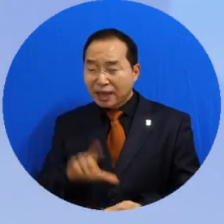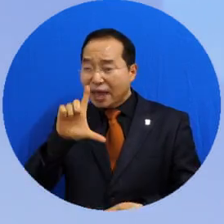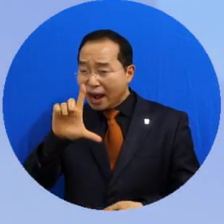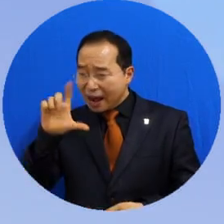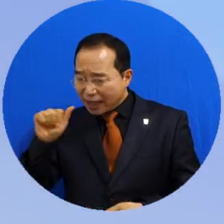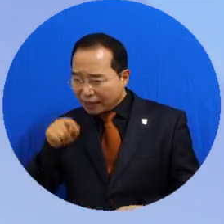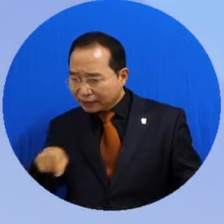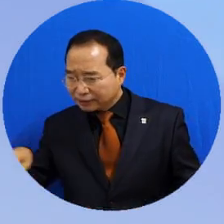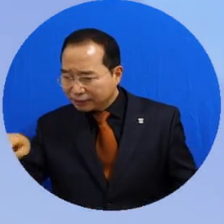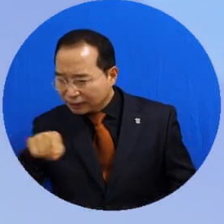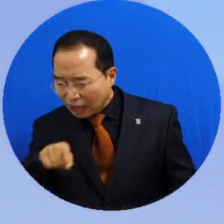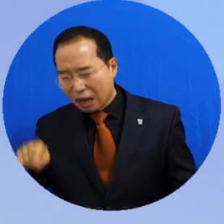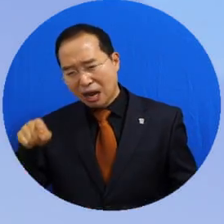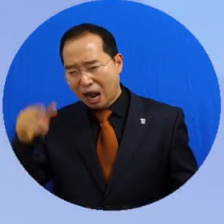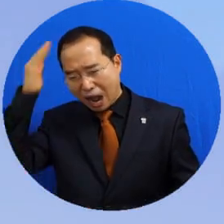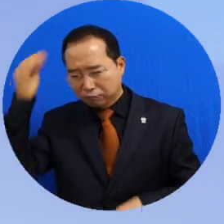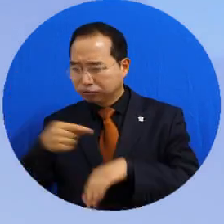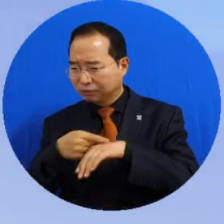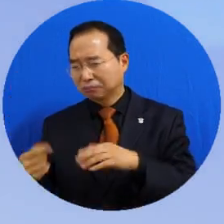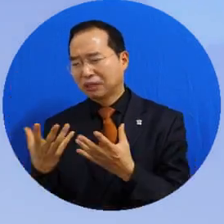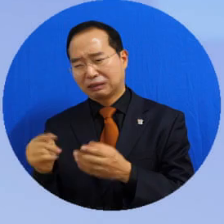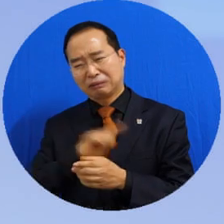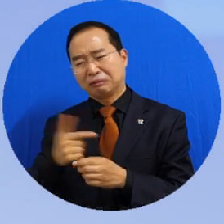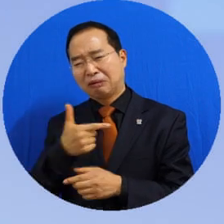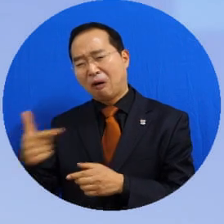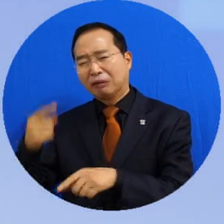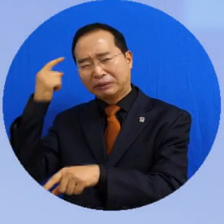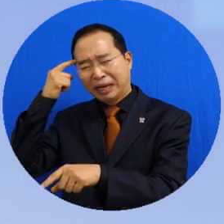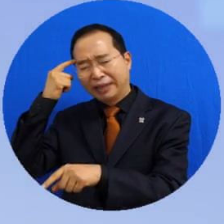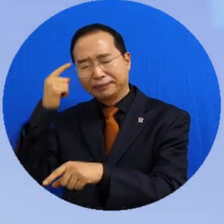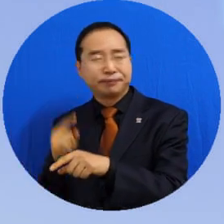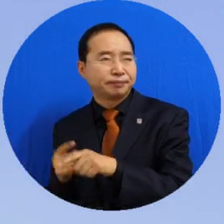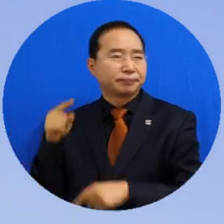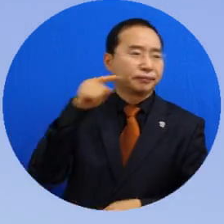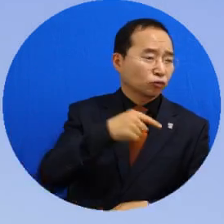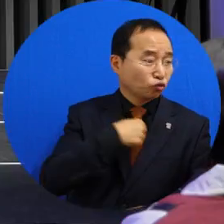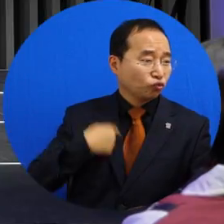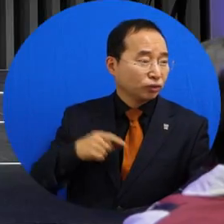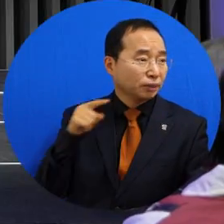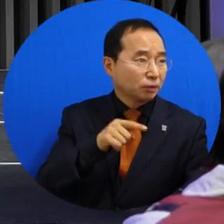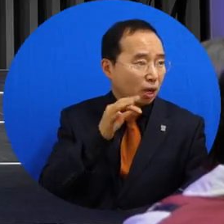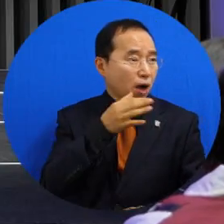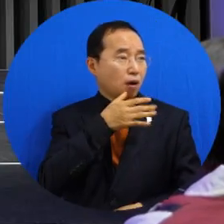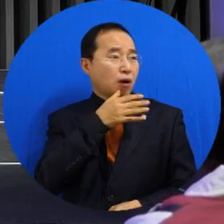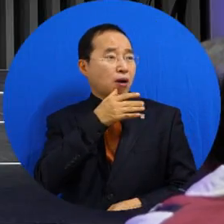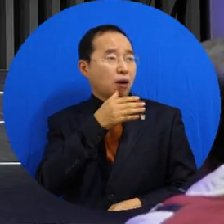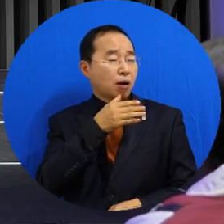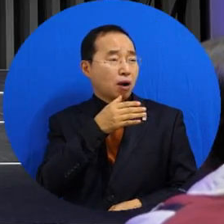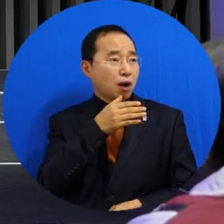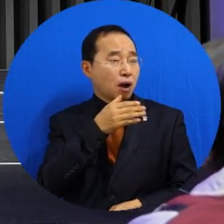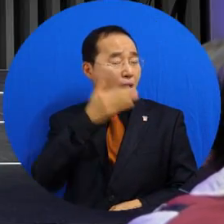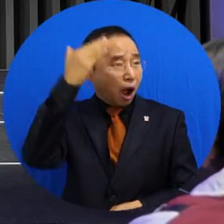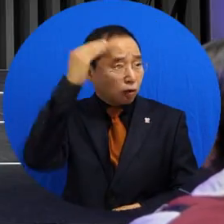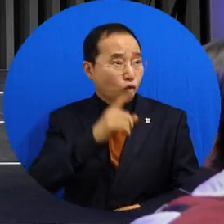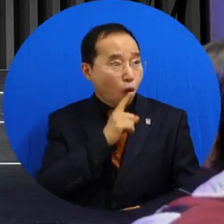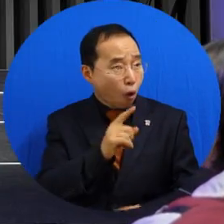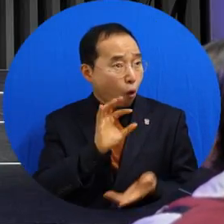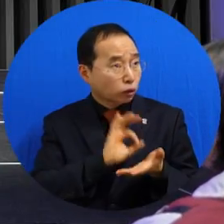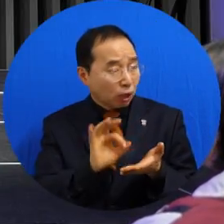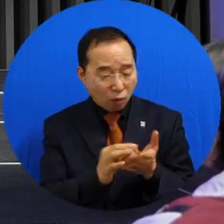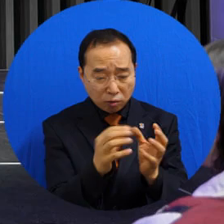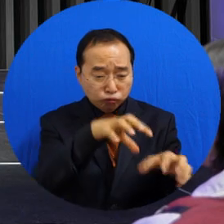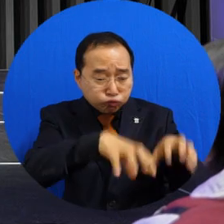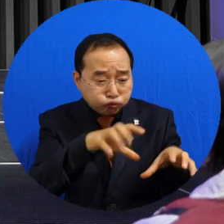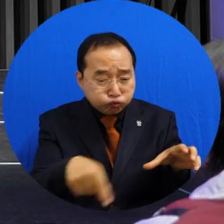한인타운이 한국 밖에 있는 가장 큰 한국인 줄 알았어요. 근데 연변에 가보니까 한문과 더불어서 한국어 공용으로